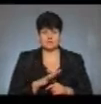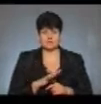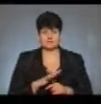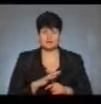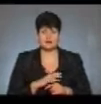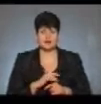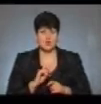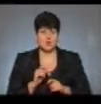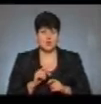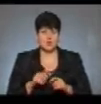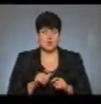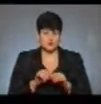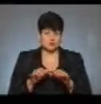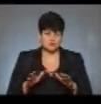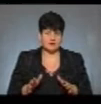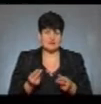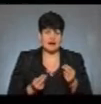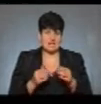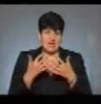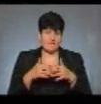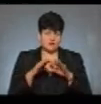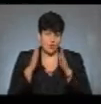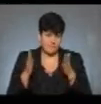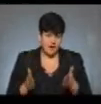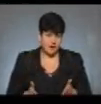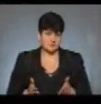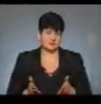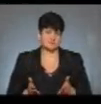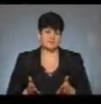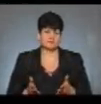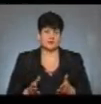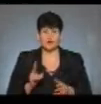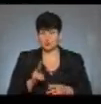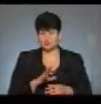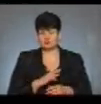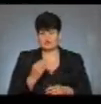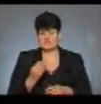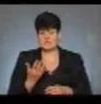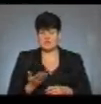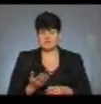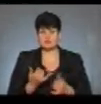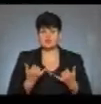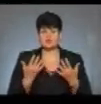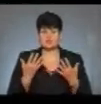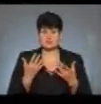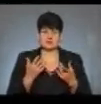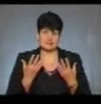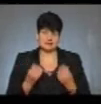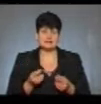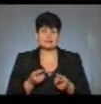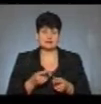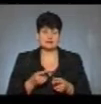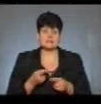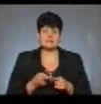розповсюджувачі лотерей та і гральні автомати, десь там хтось був зацікавлений. На сьогоднішній день дійсно це політична